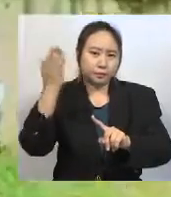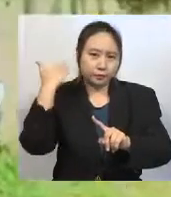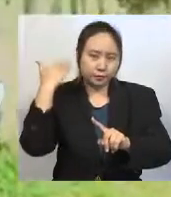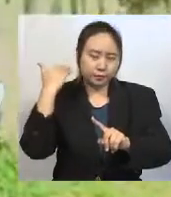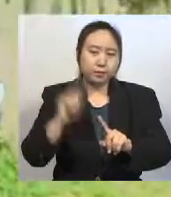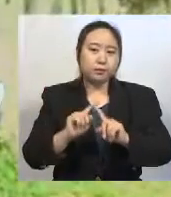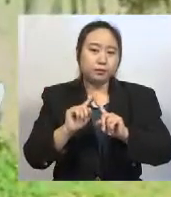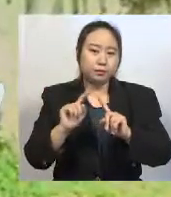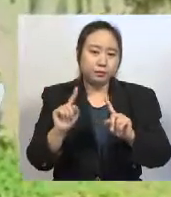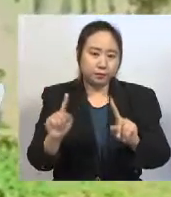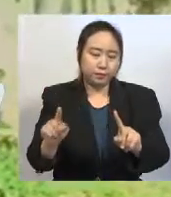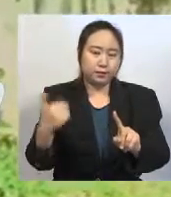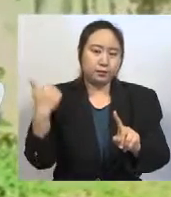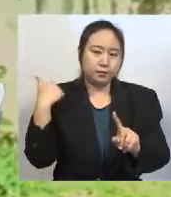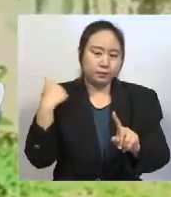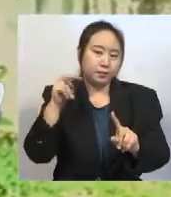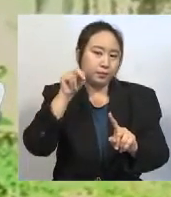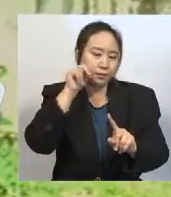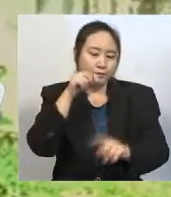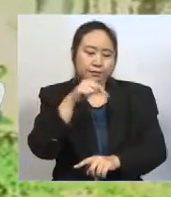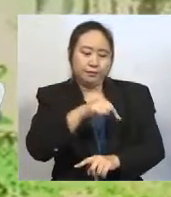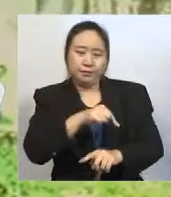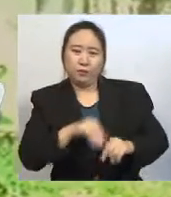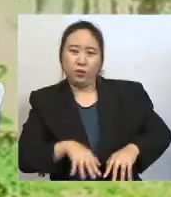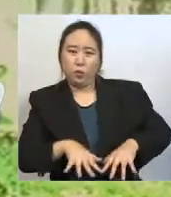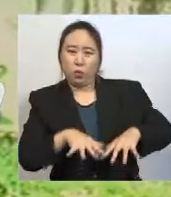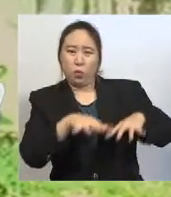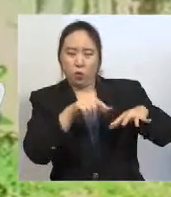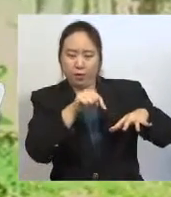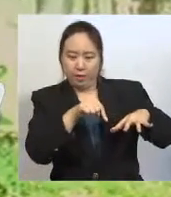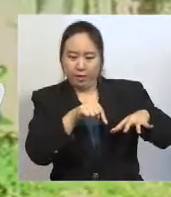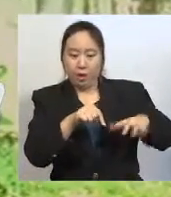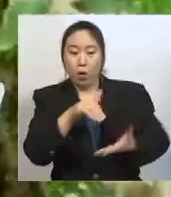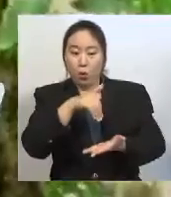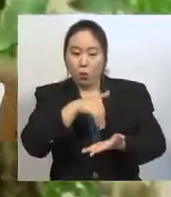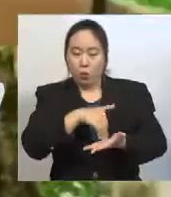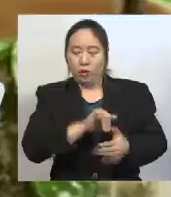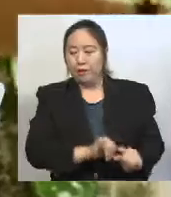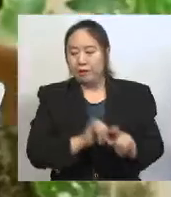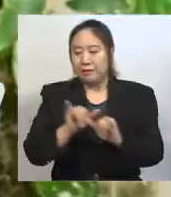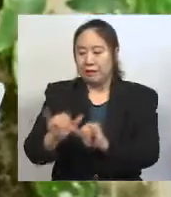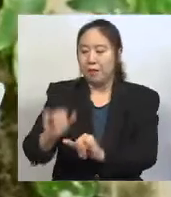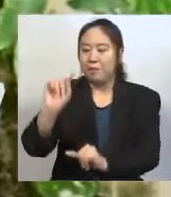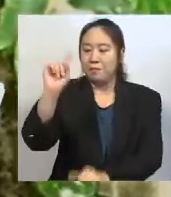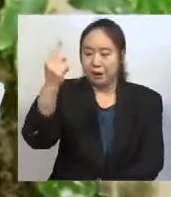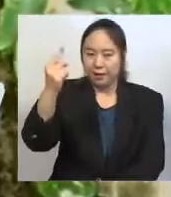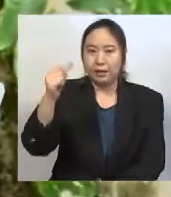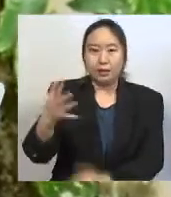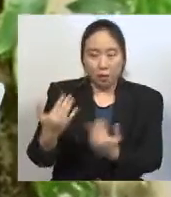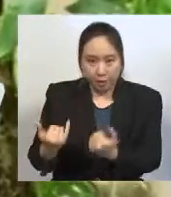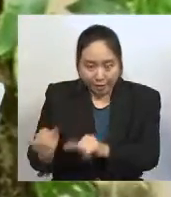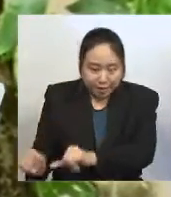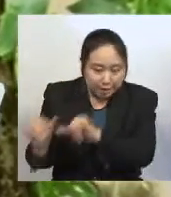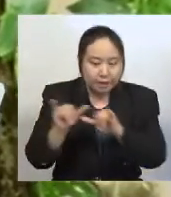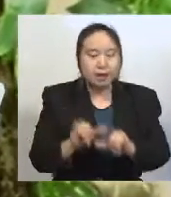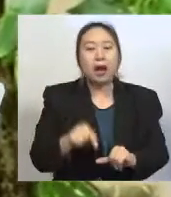ามีน้ำจากลำดงใหญ่ดีท่วมสูงขึ้นนะครับก็เลยทำให้ต้องอพยพศูนย์เนี่ยไปอยู่อีกแห่งหนึ่งนะครับเพิ่งจะกลับเข้ามา